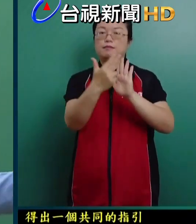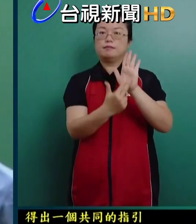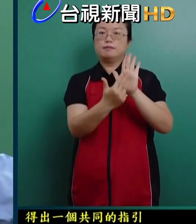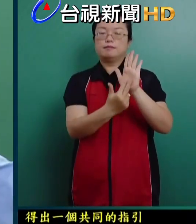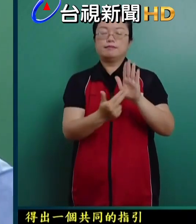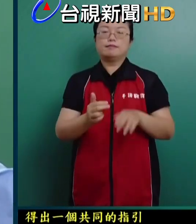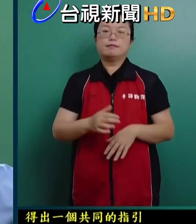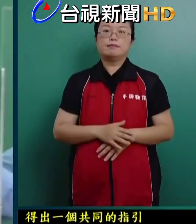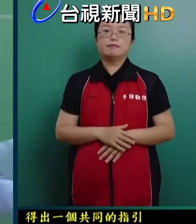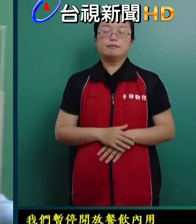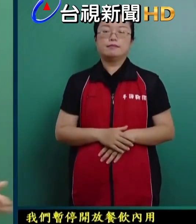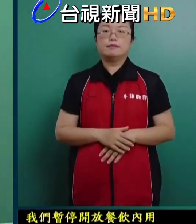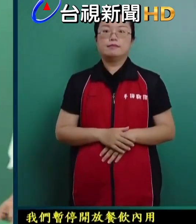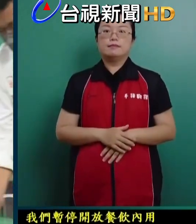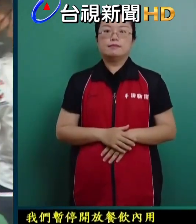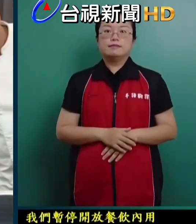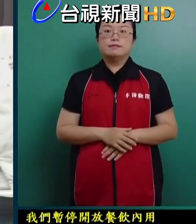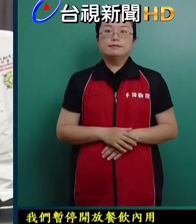请。